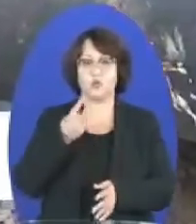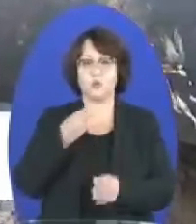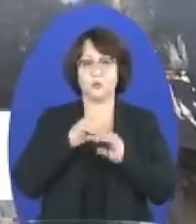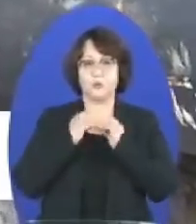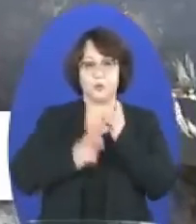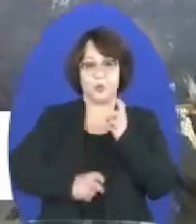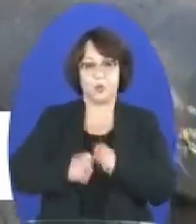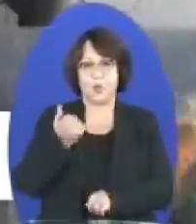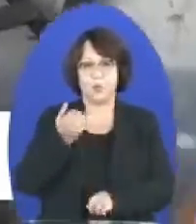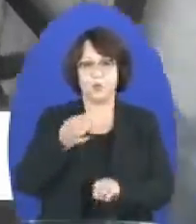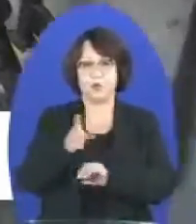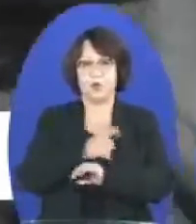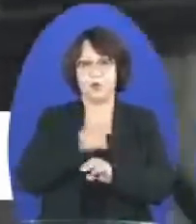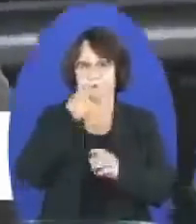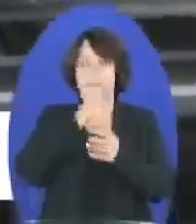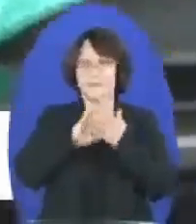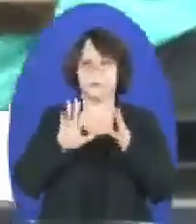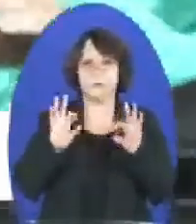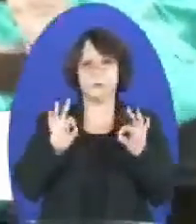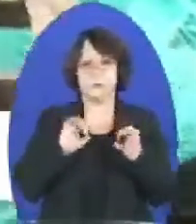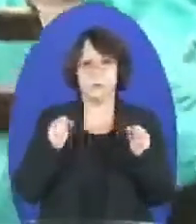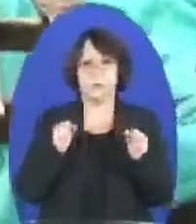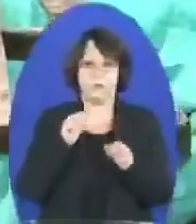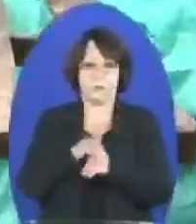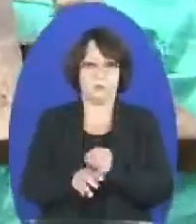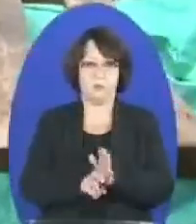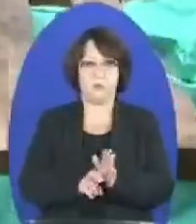улаанбаатарчууд утаа тортоггүй үйлчлэх боломж бүрдэх юм байна.